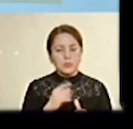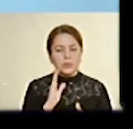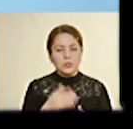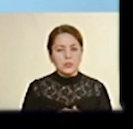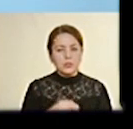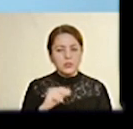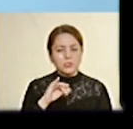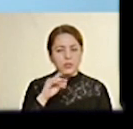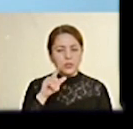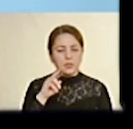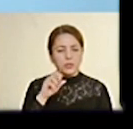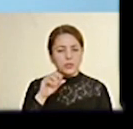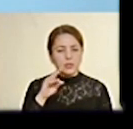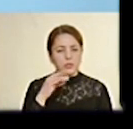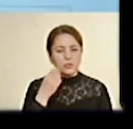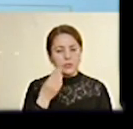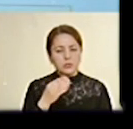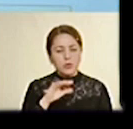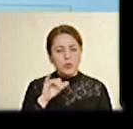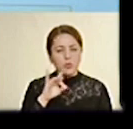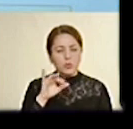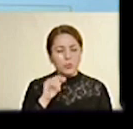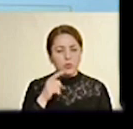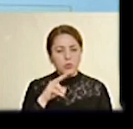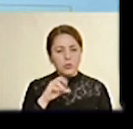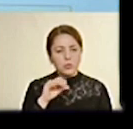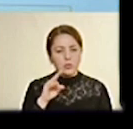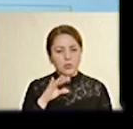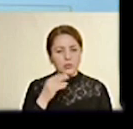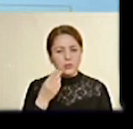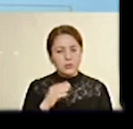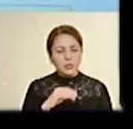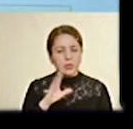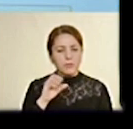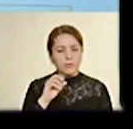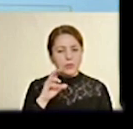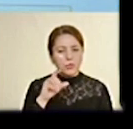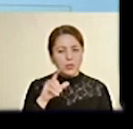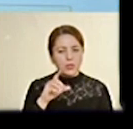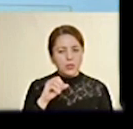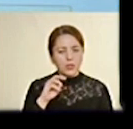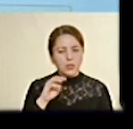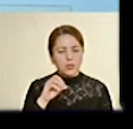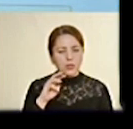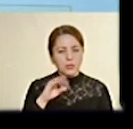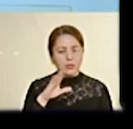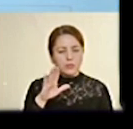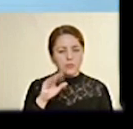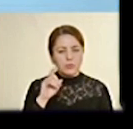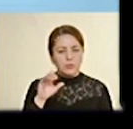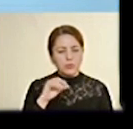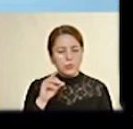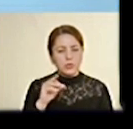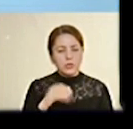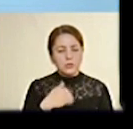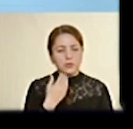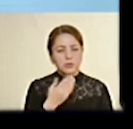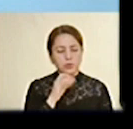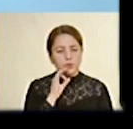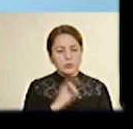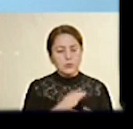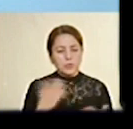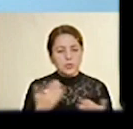Changlanish, urug'lanish, vegetativ hujayra. Demak, sizning javobingiz qaysi biri